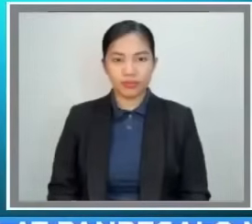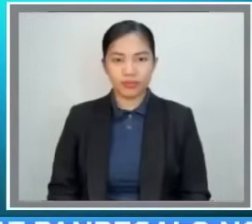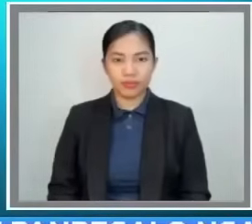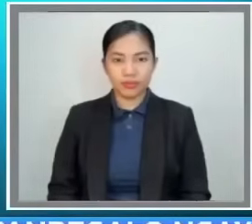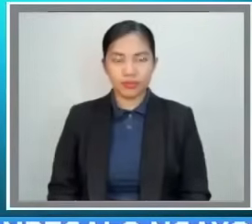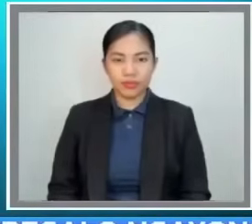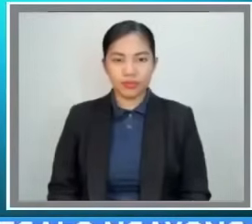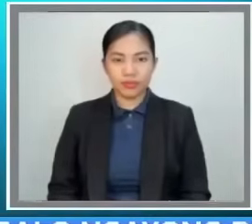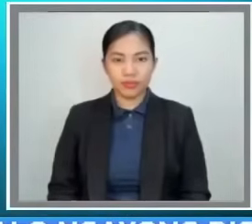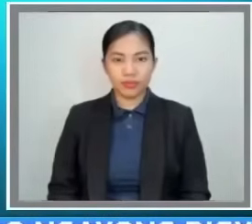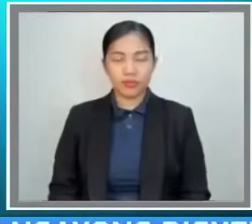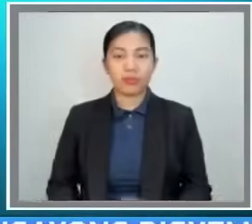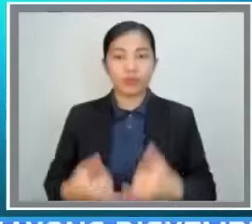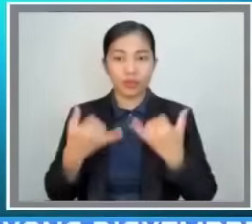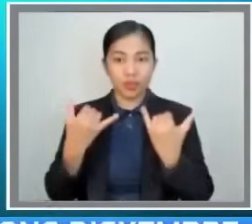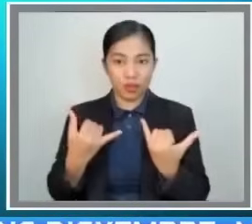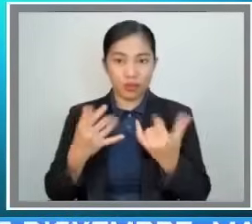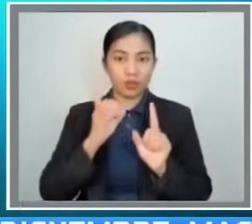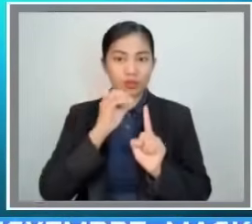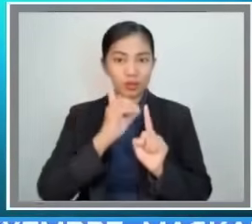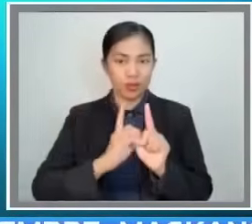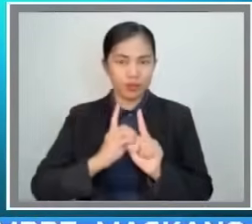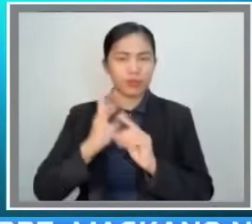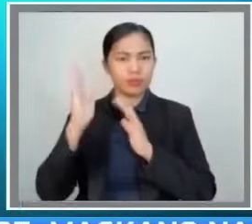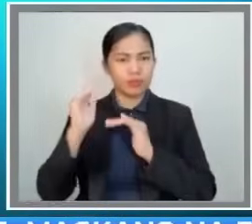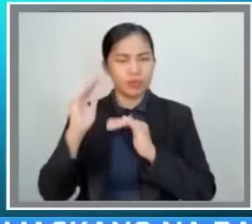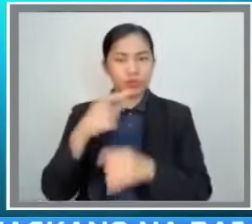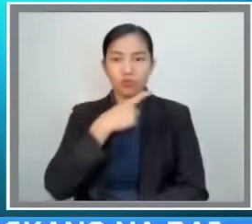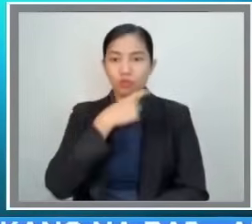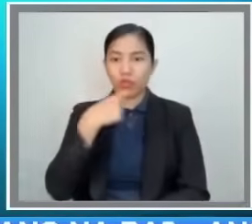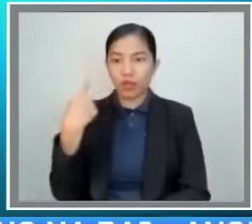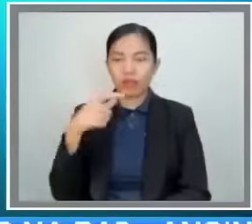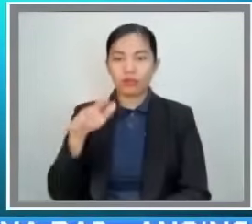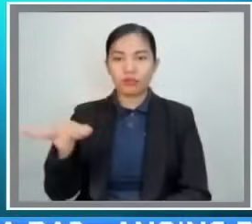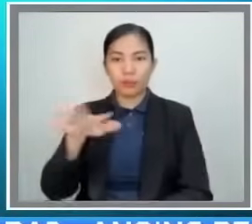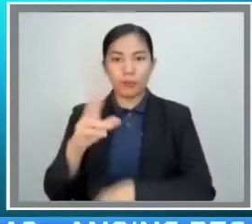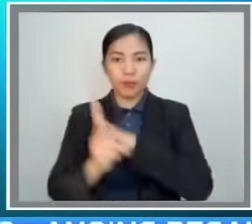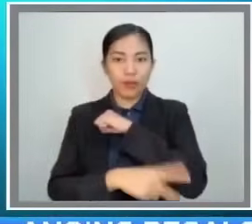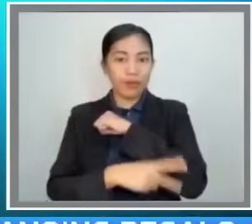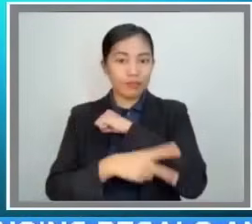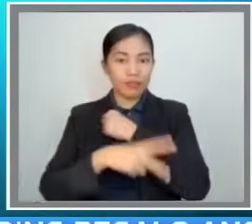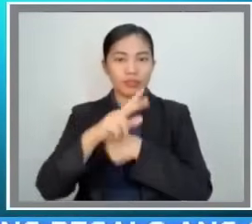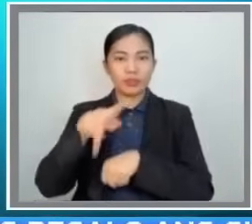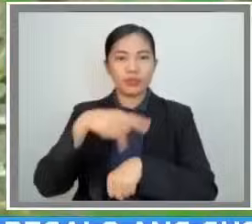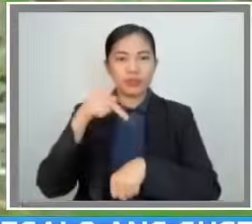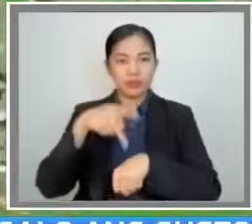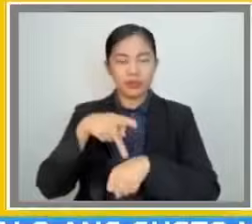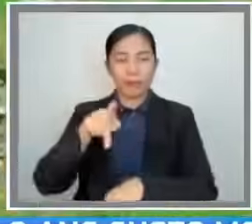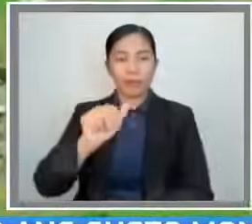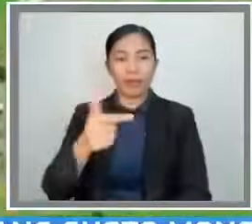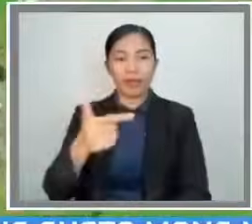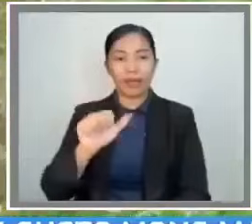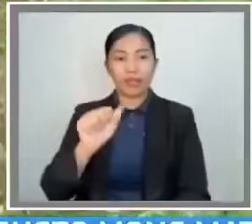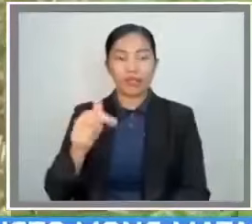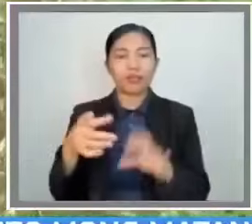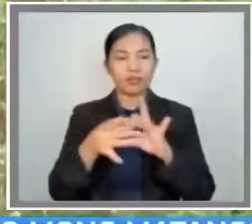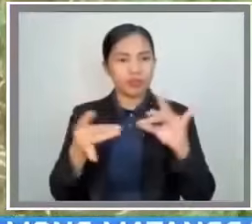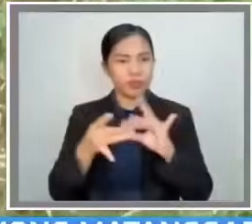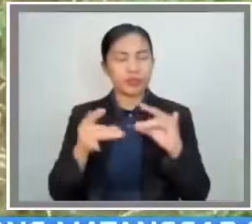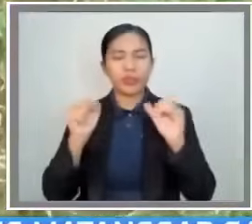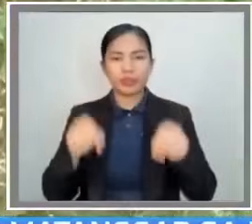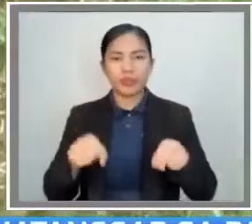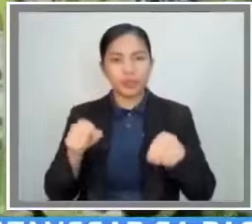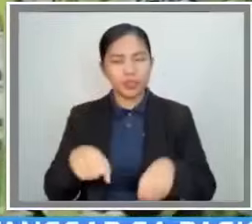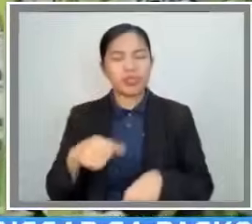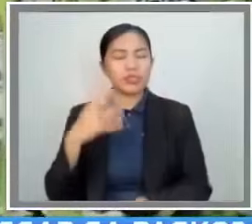Disyembre, asahan ang tagtuyot sa ilang probinsya sa Pilipinas ayon sa PAGASA. Posible raw makaranas ng drought o tagtuyot